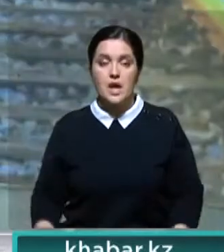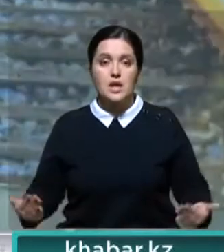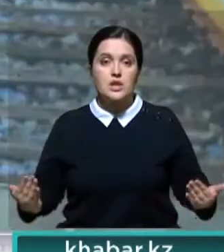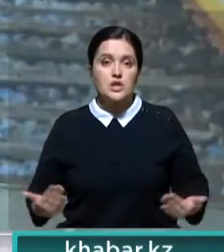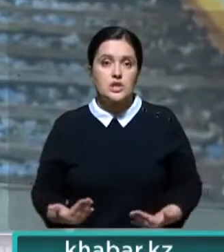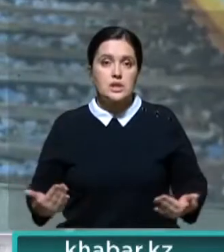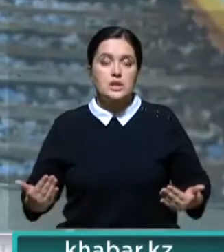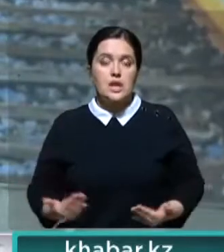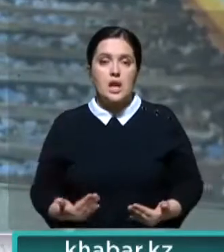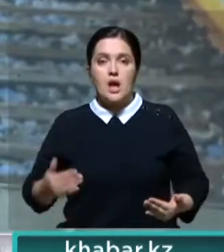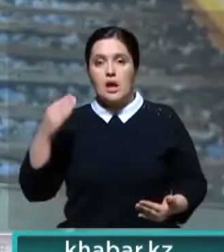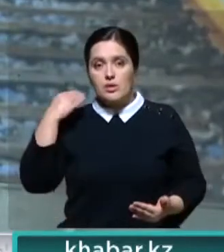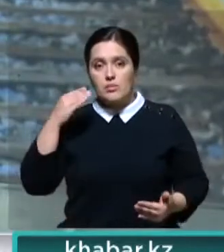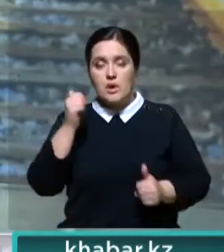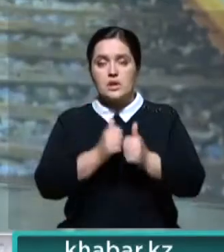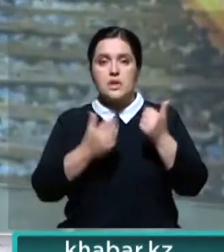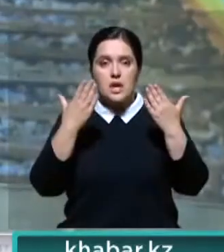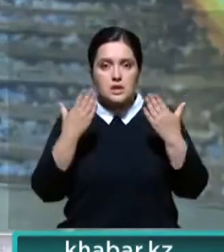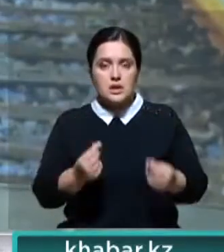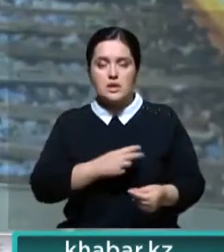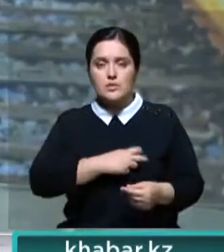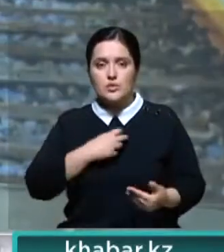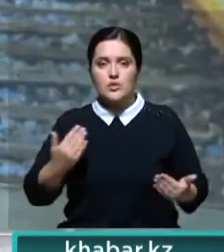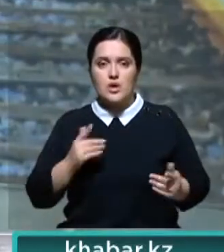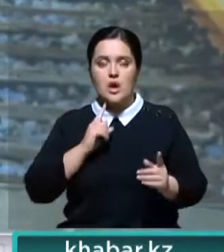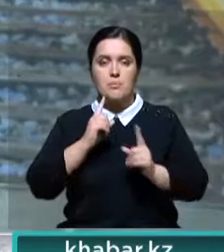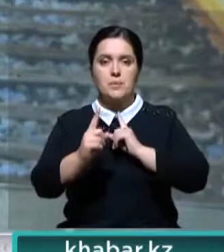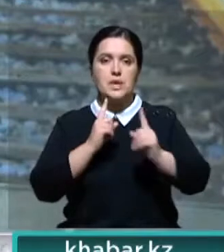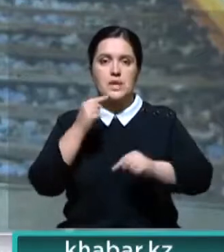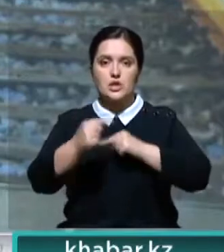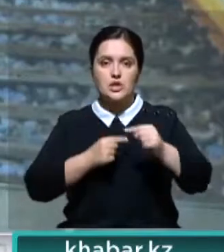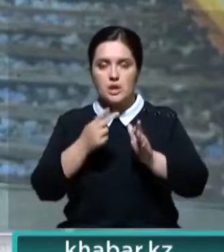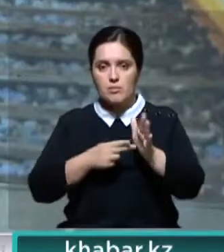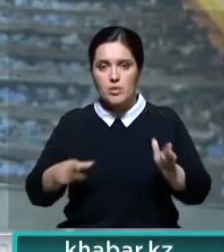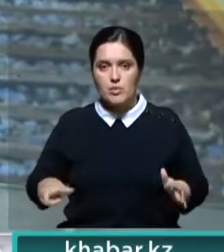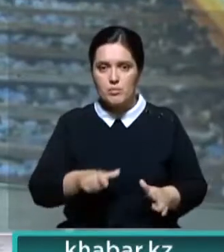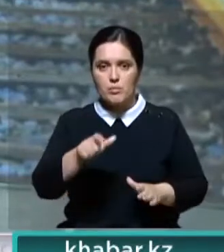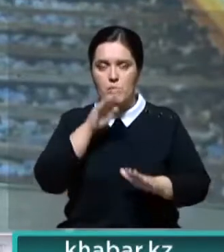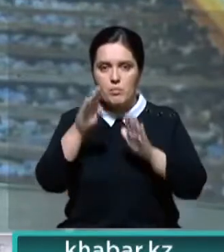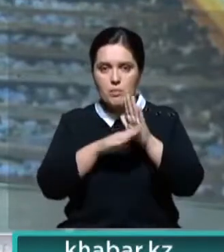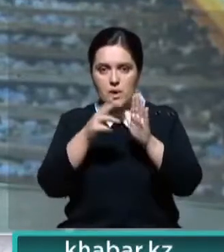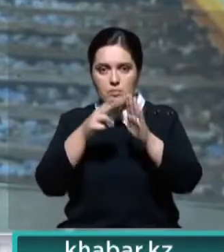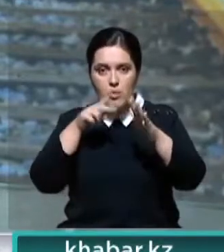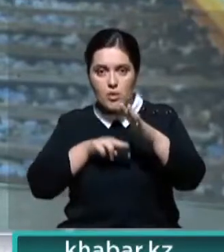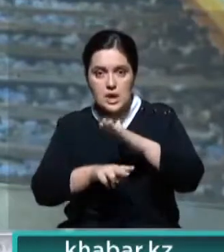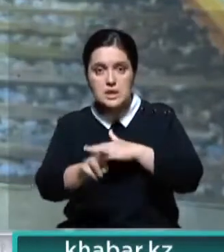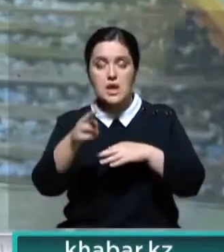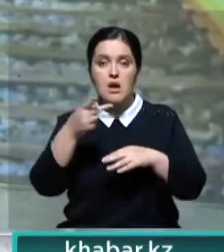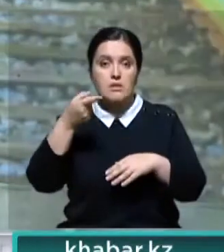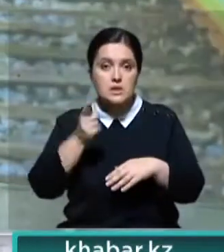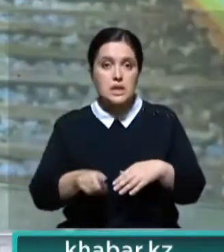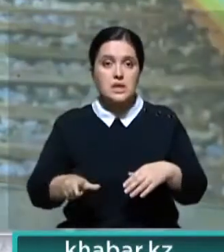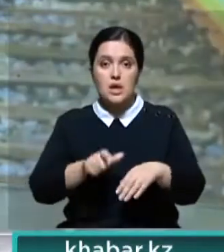А вот жители пригорода Актобе каждый день рискуют жизнью, переходя через рельсы и зачастую под поездами. Дело в том, что единственная